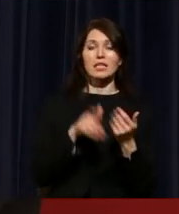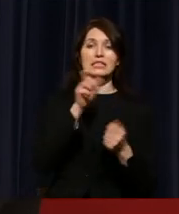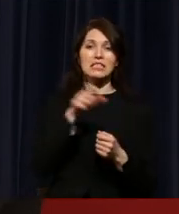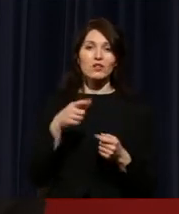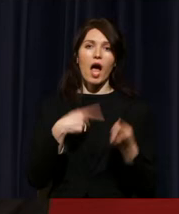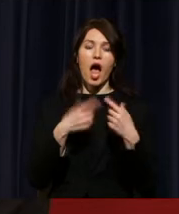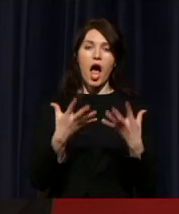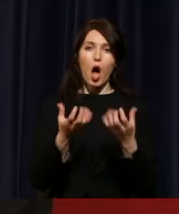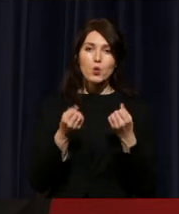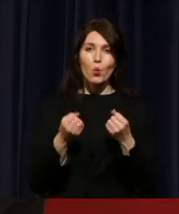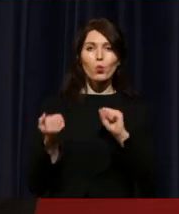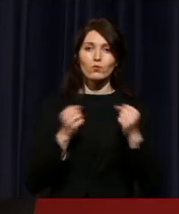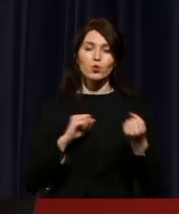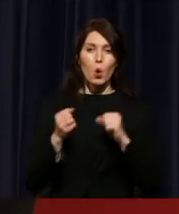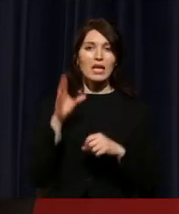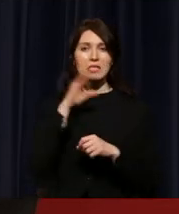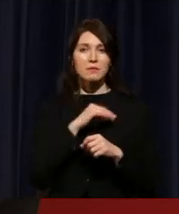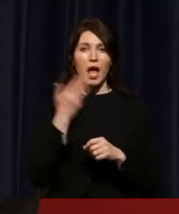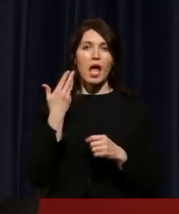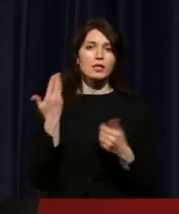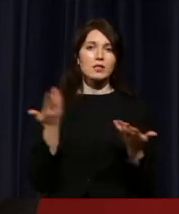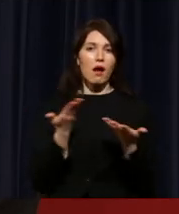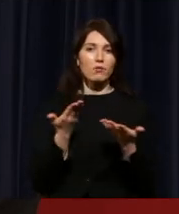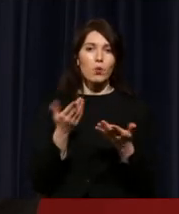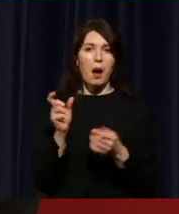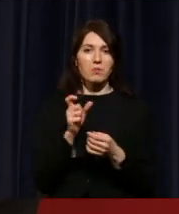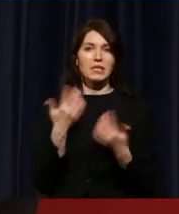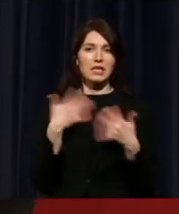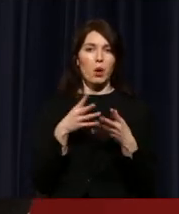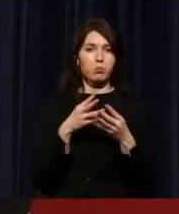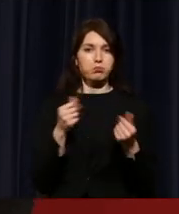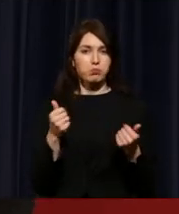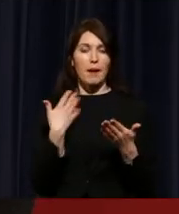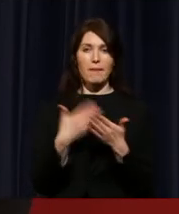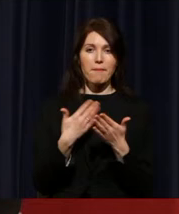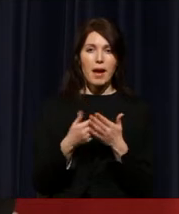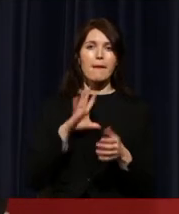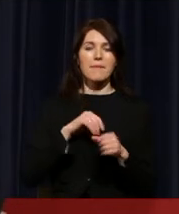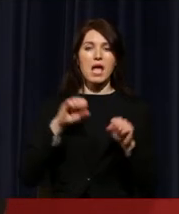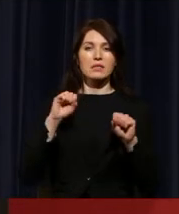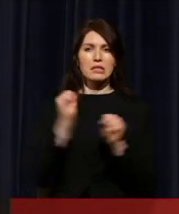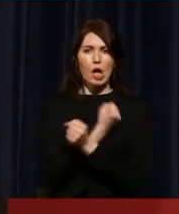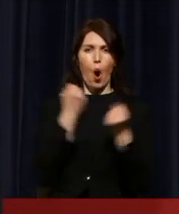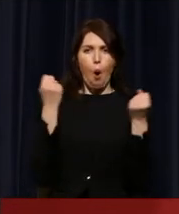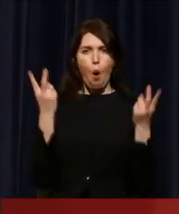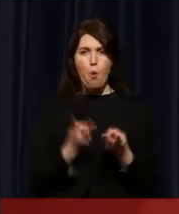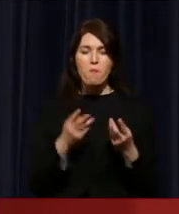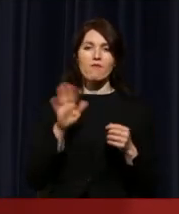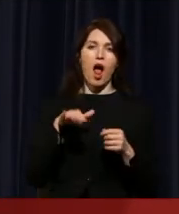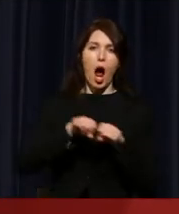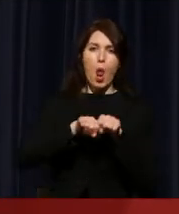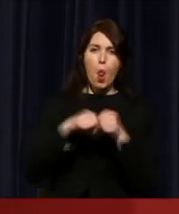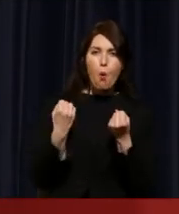atgūt funkcionālās spējas, kad tās kādā brīdī ir zaudētas. Piemēram, pēc traumas, kājas lūzuma,